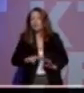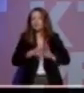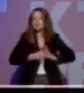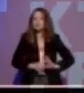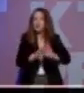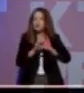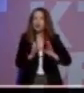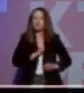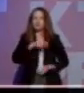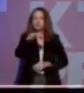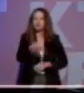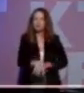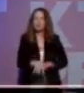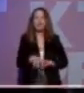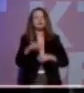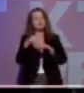θα καινοτομεί.